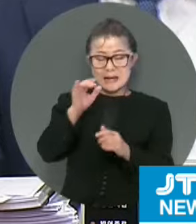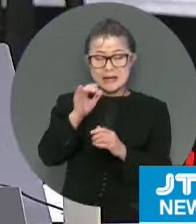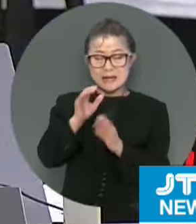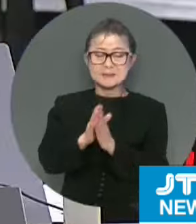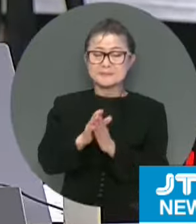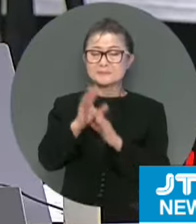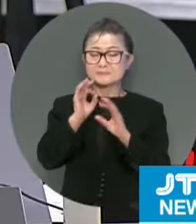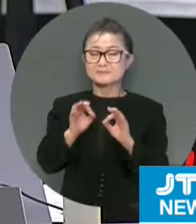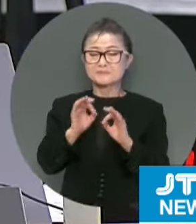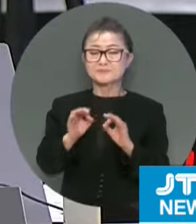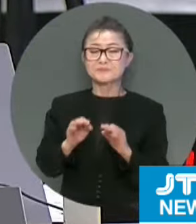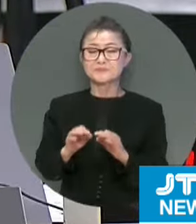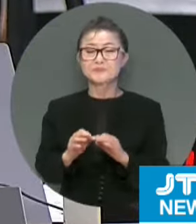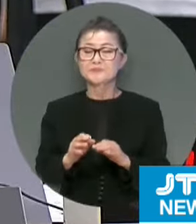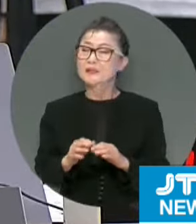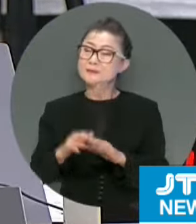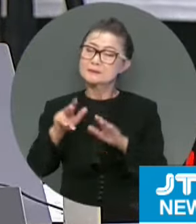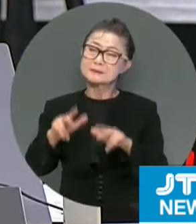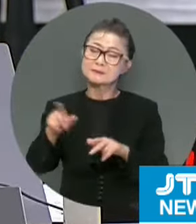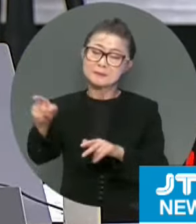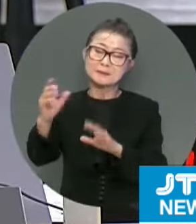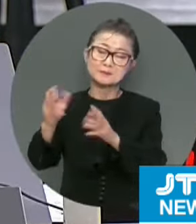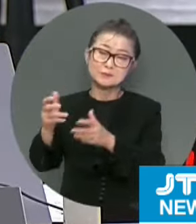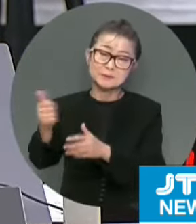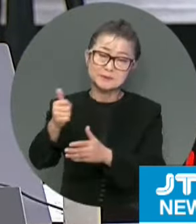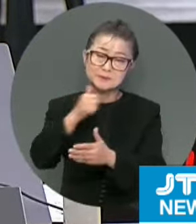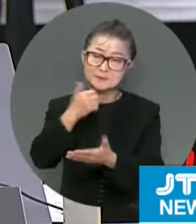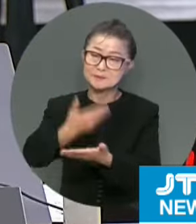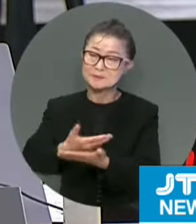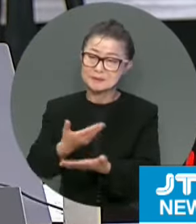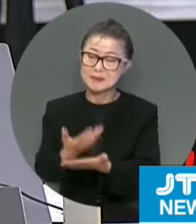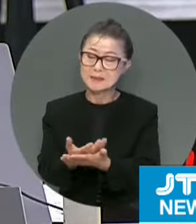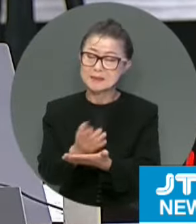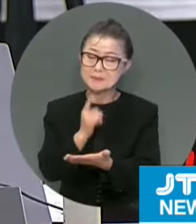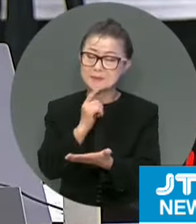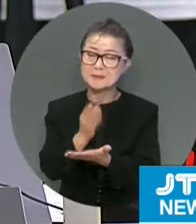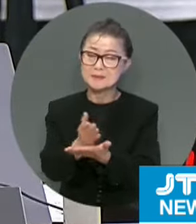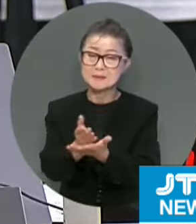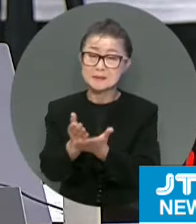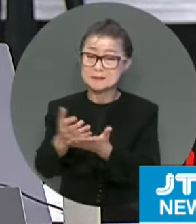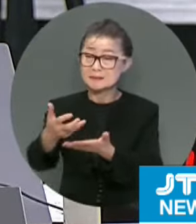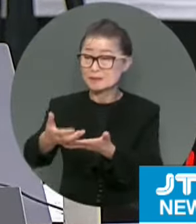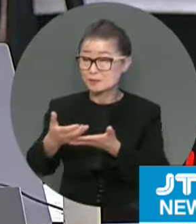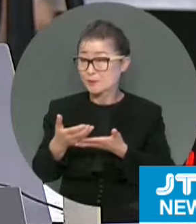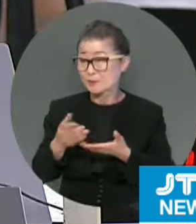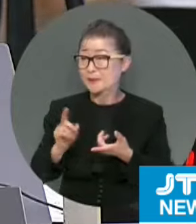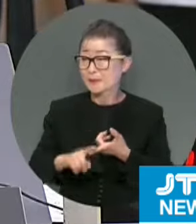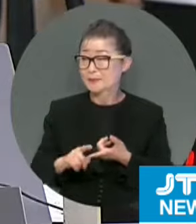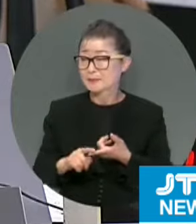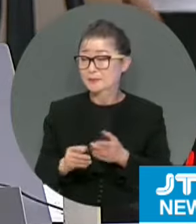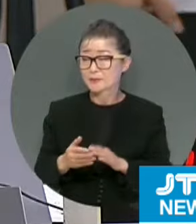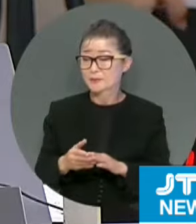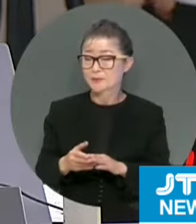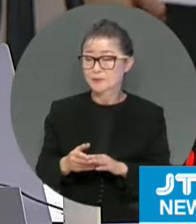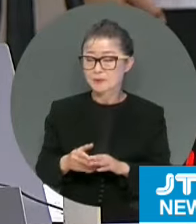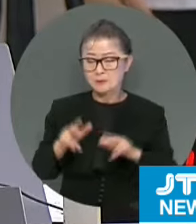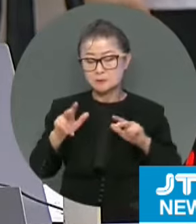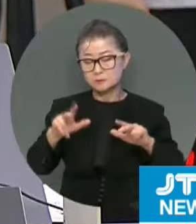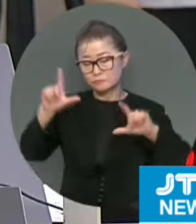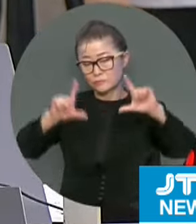이제 지금 서영교 의원님 자료 제출 요구하는 것이 이 정도